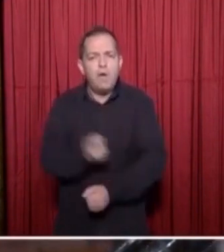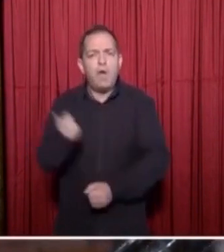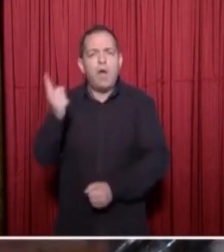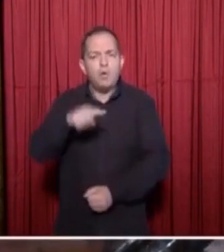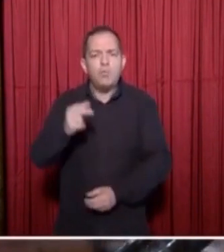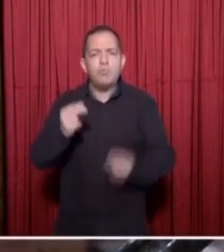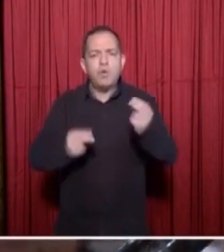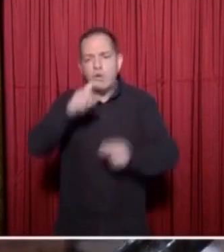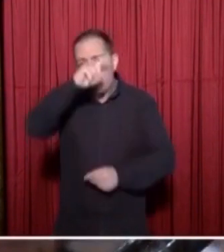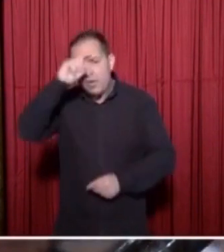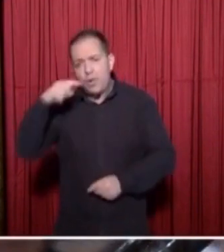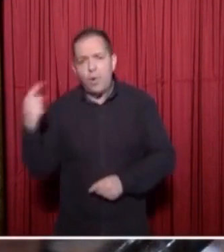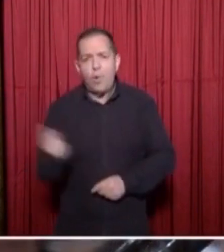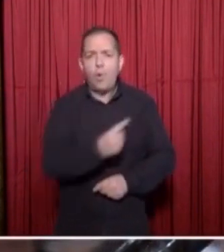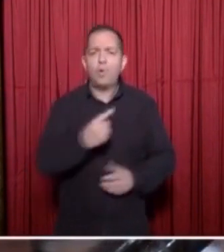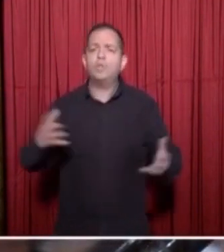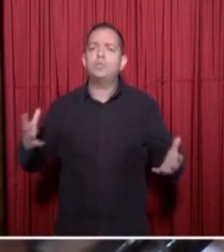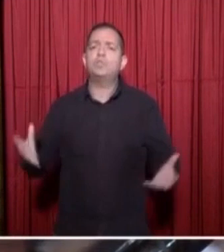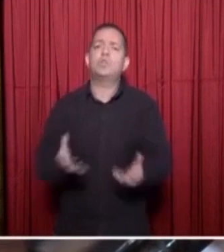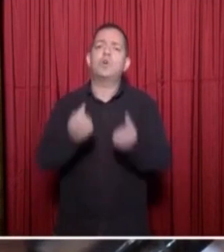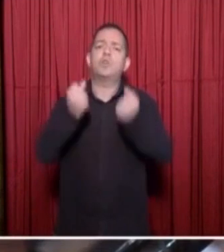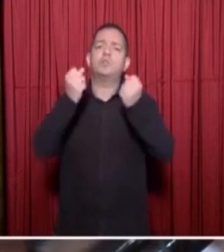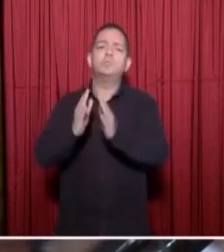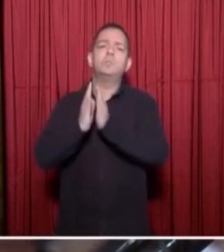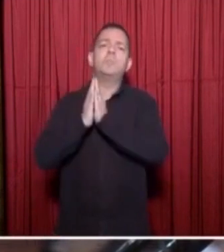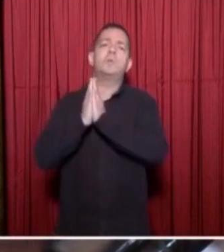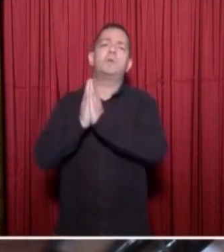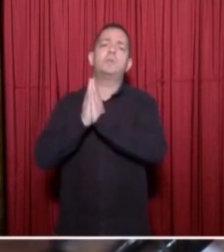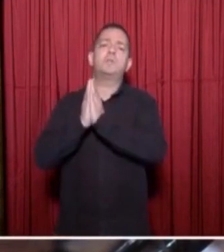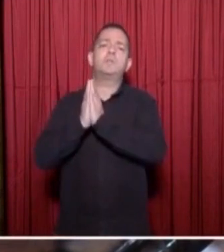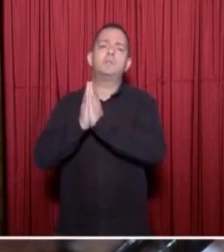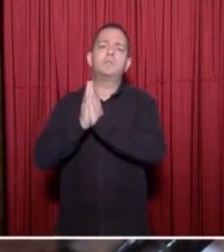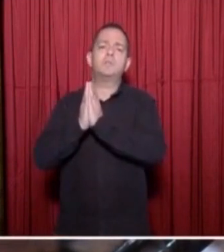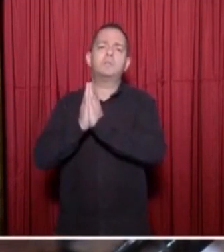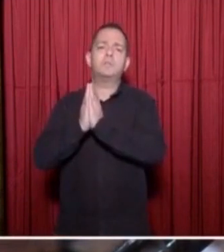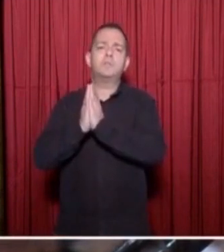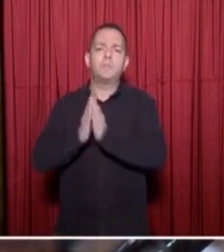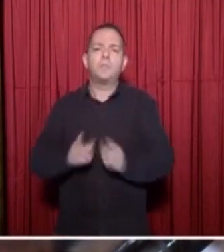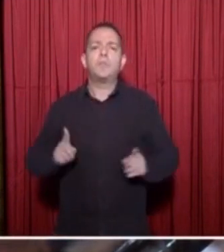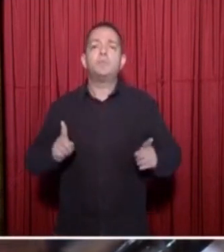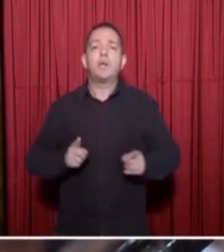εχμαλώτων και τη σωτηρία αυτών του Κυρίου δεηθούμε.